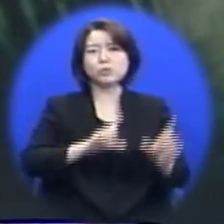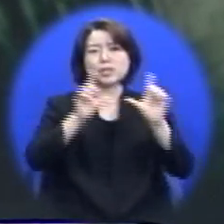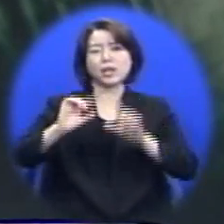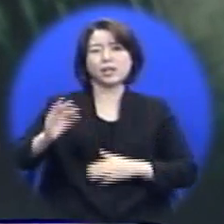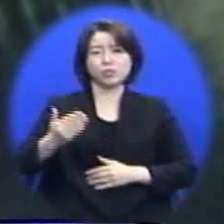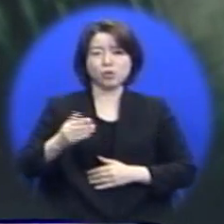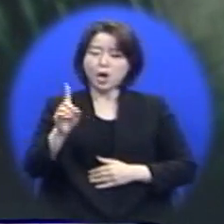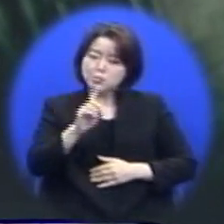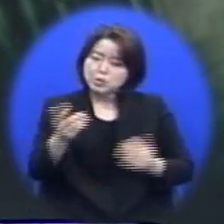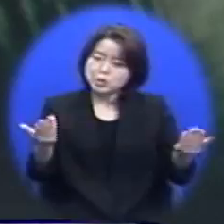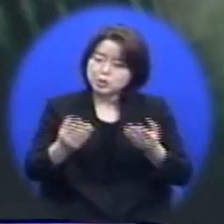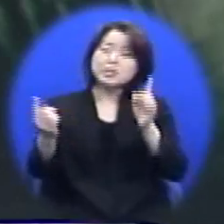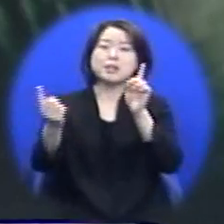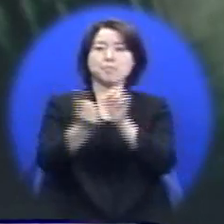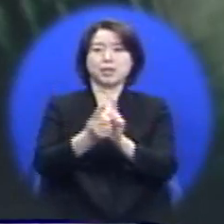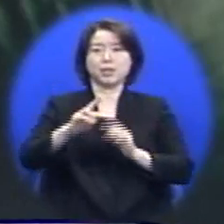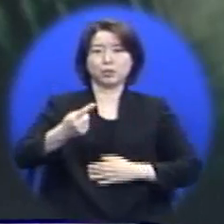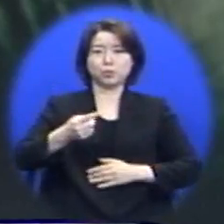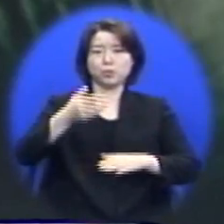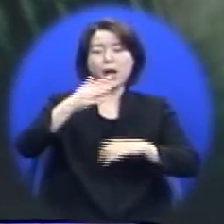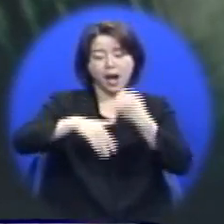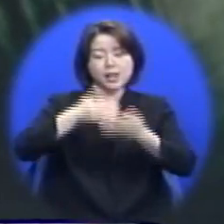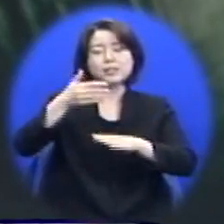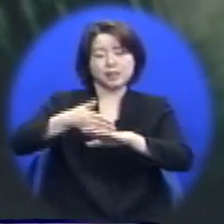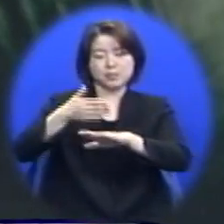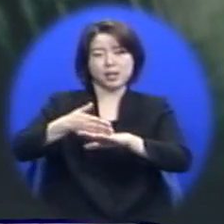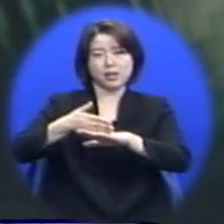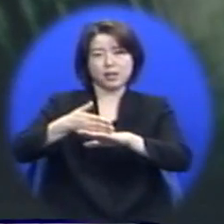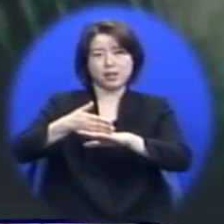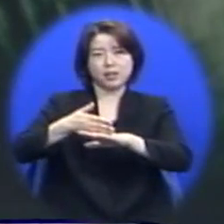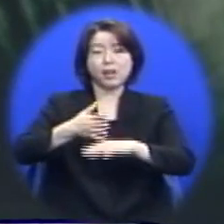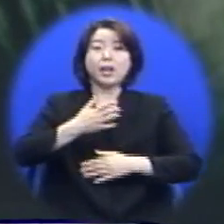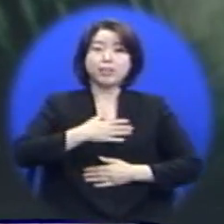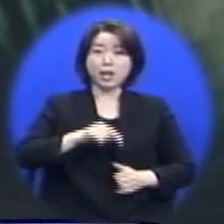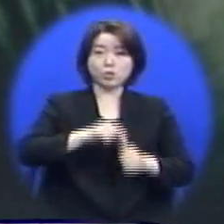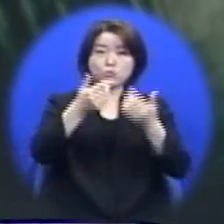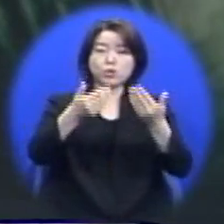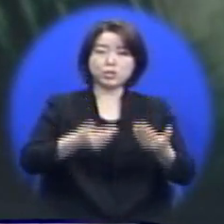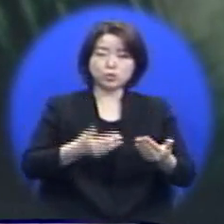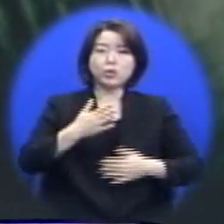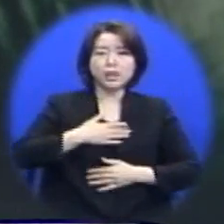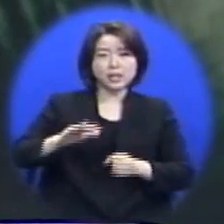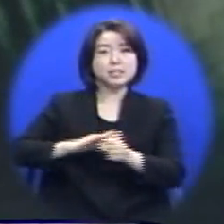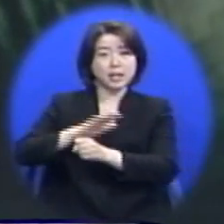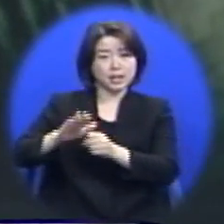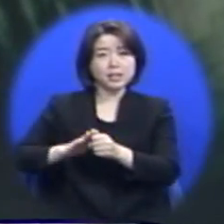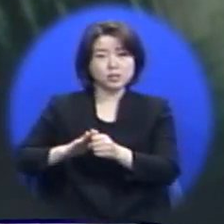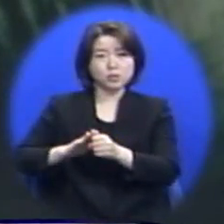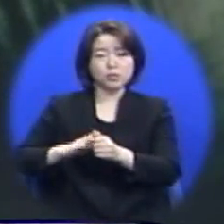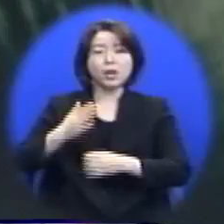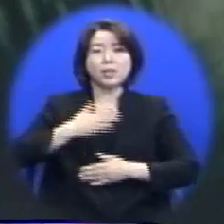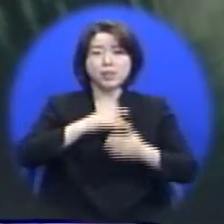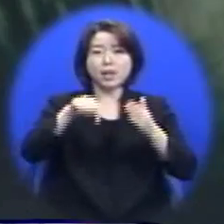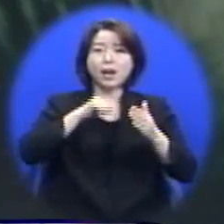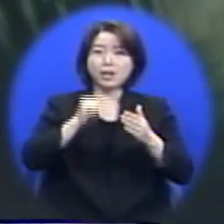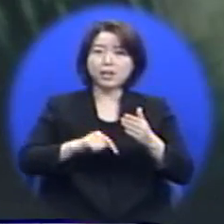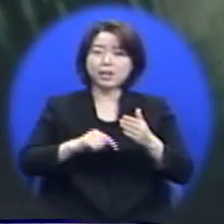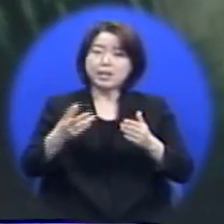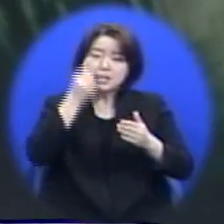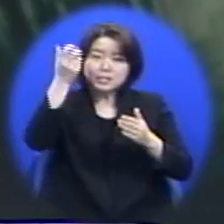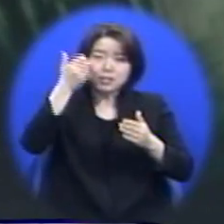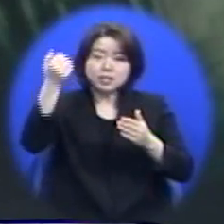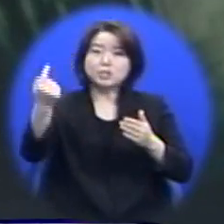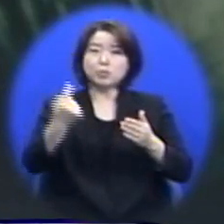만나든지 하나님 감사합니다. 나를 구원하시고 나를 사랑하시고 내 안에 성령께서